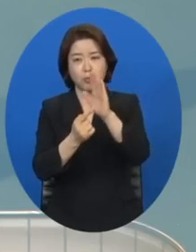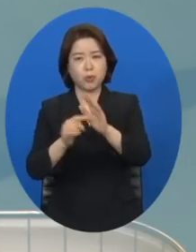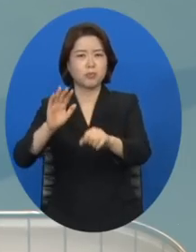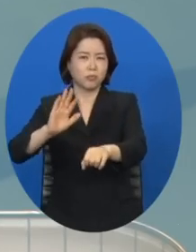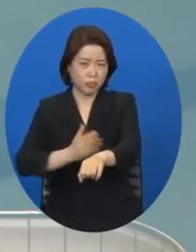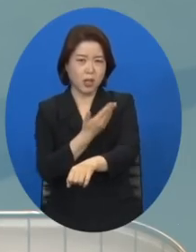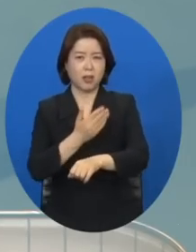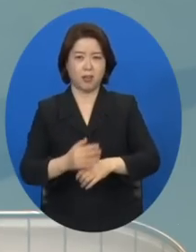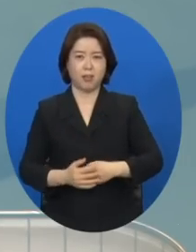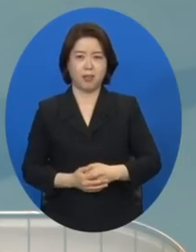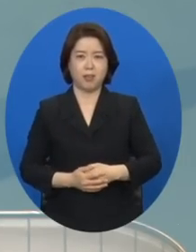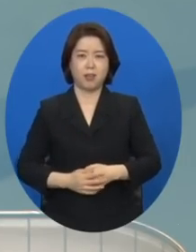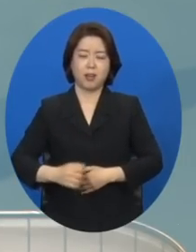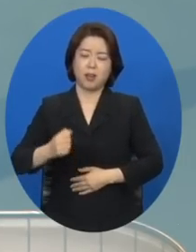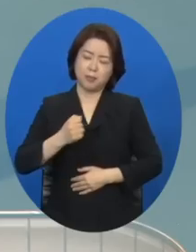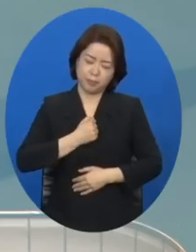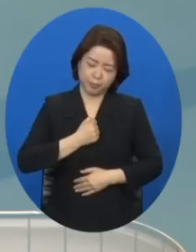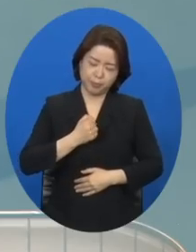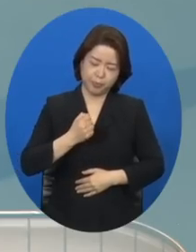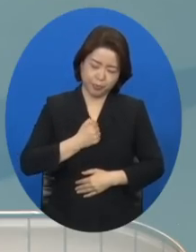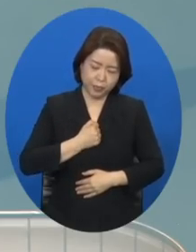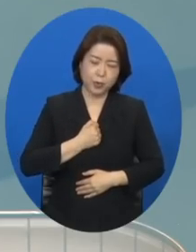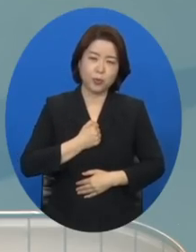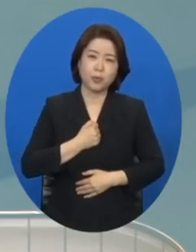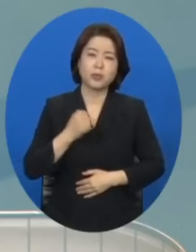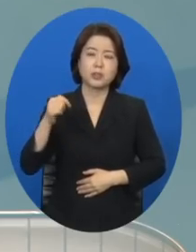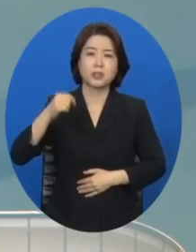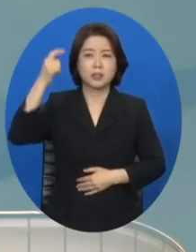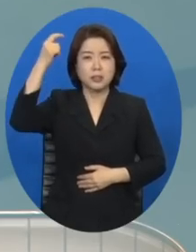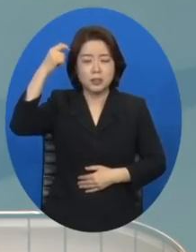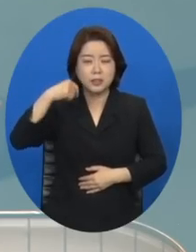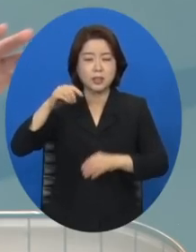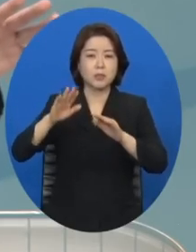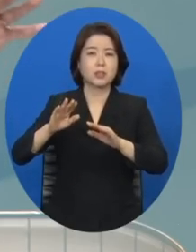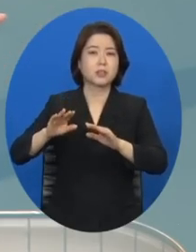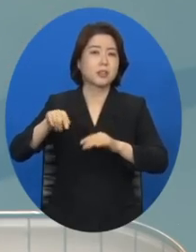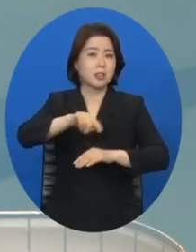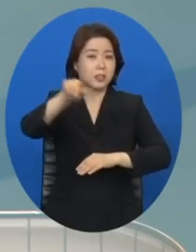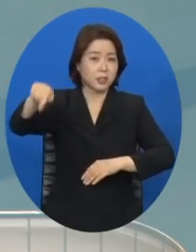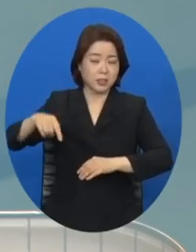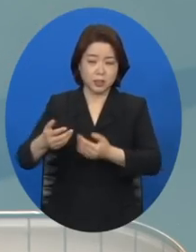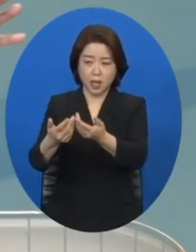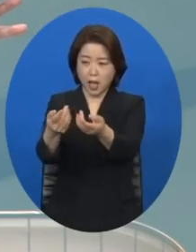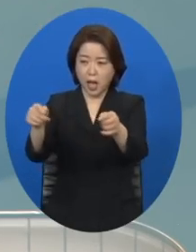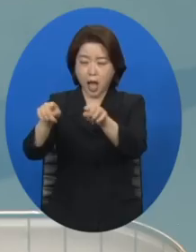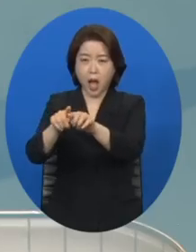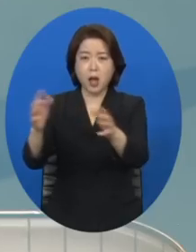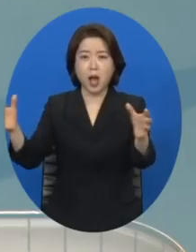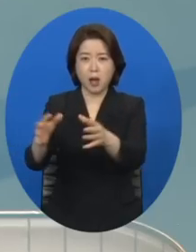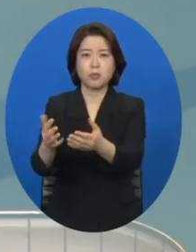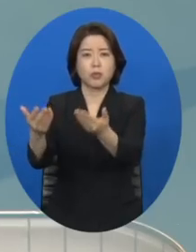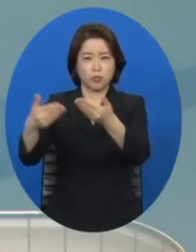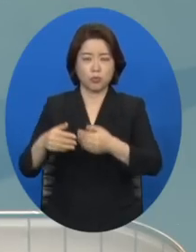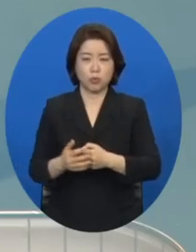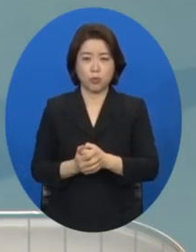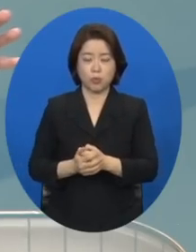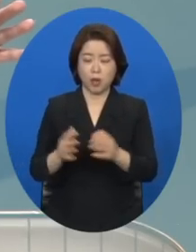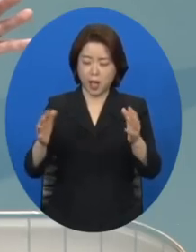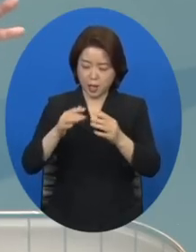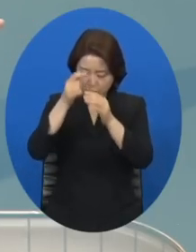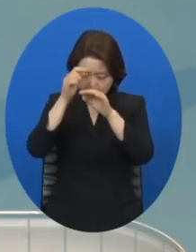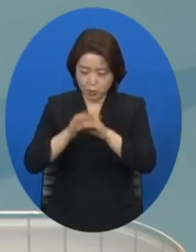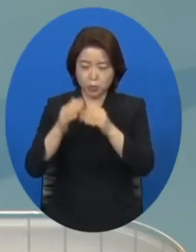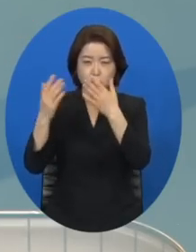그 애통함을 그날 주시는 거예요 정말 함께 모여서 그것을 위해서 기도하고 주님